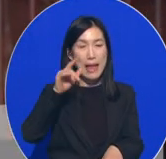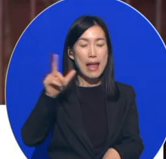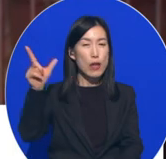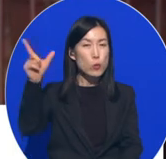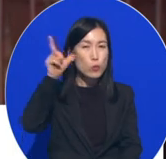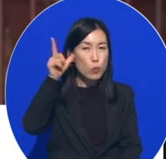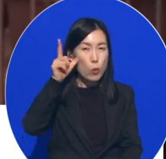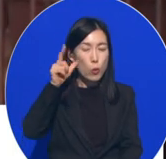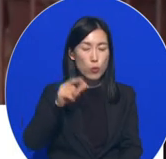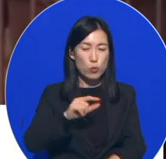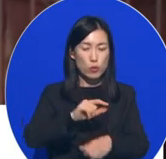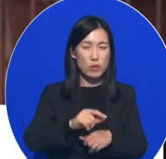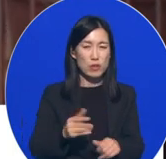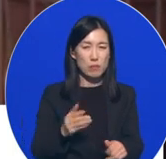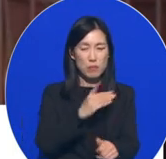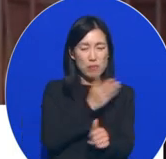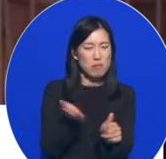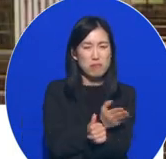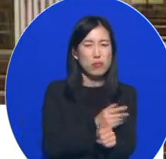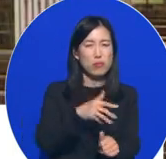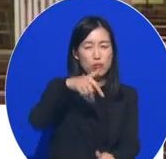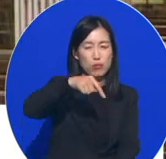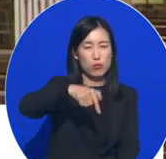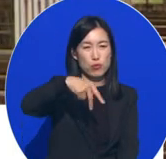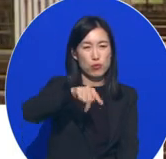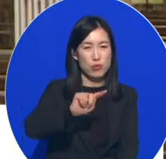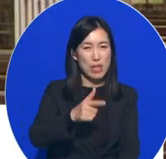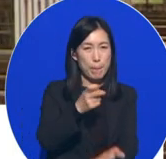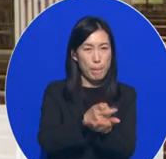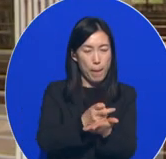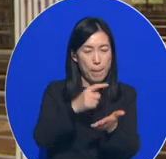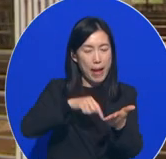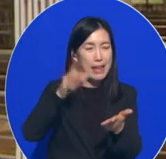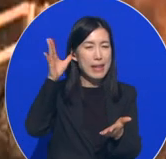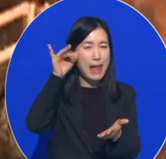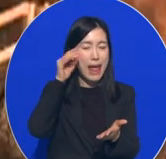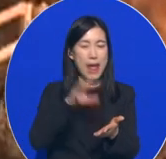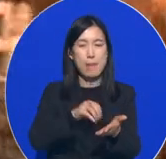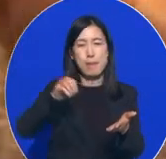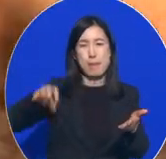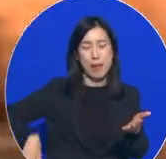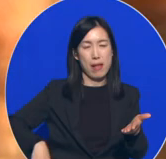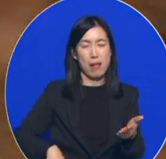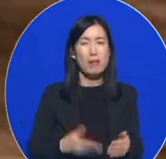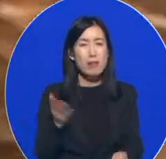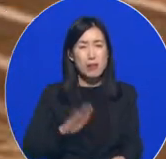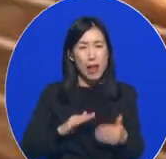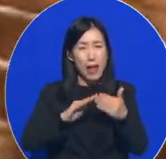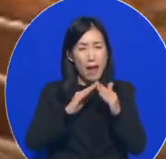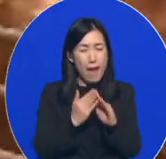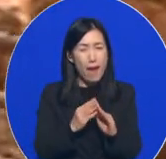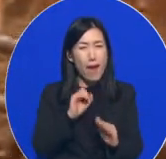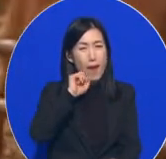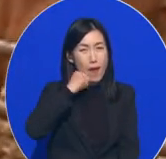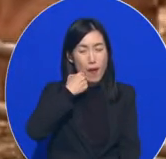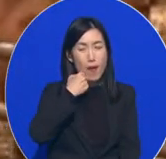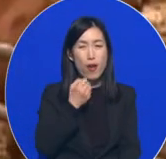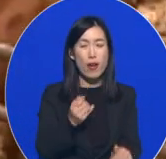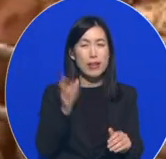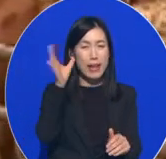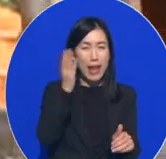가축에서 제외하겠다고 덧붙였습니다 특별법에는 전업이나 폐업이 어려운 영세한 농가와 도축